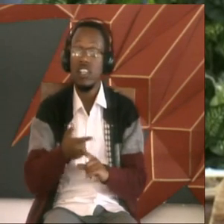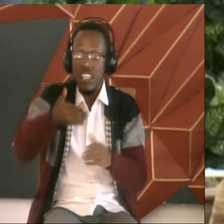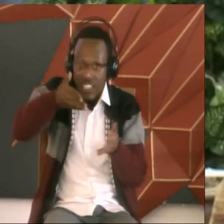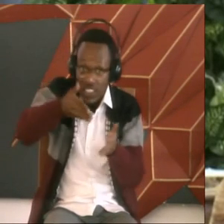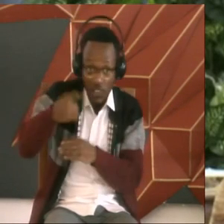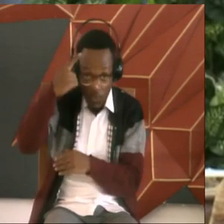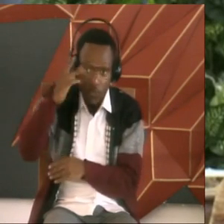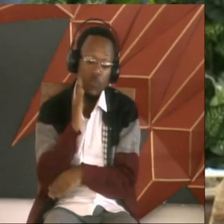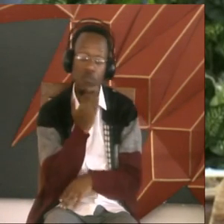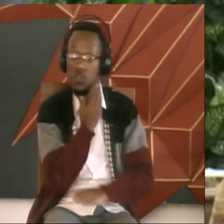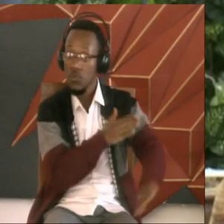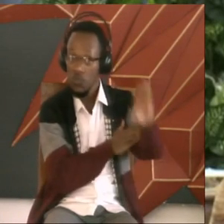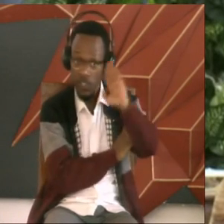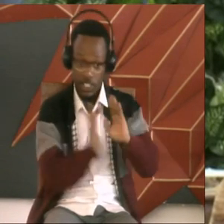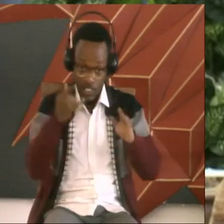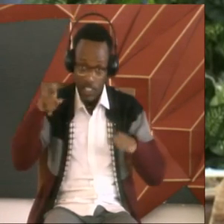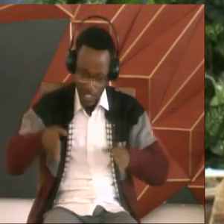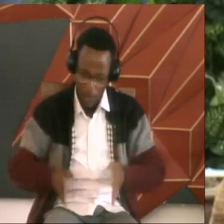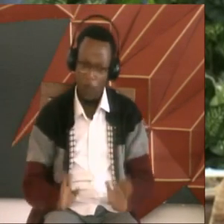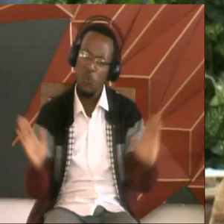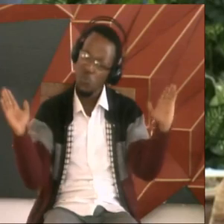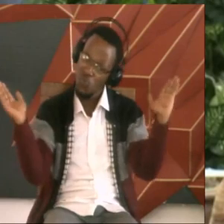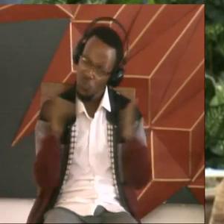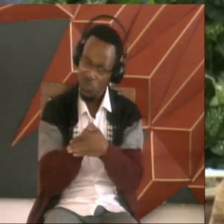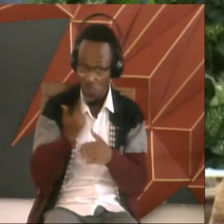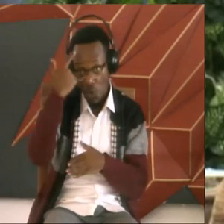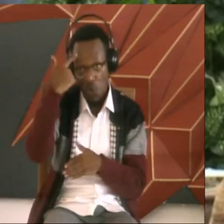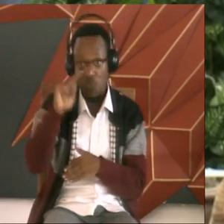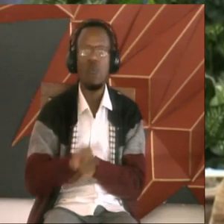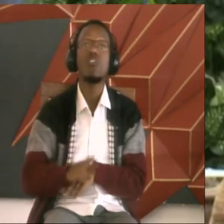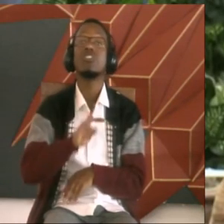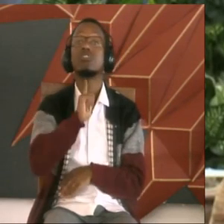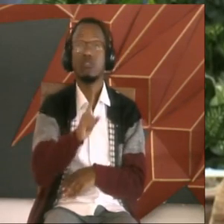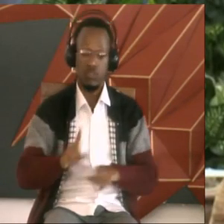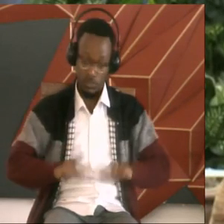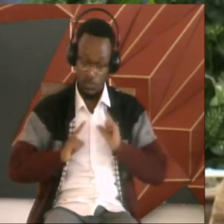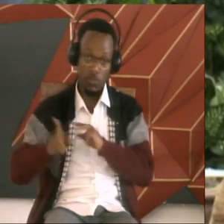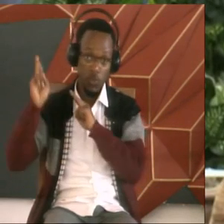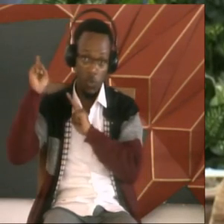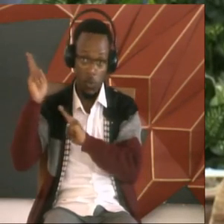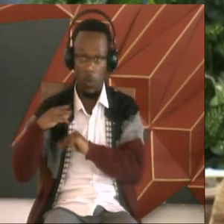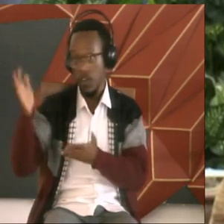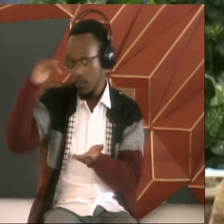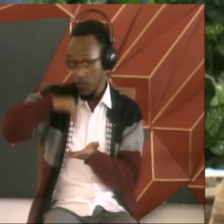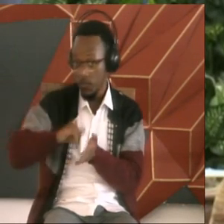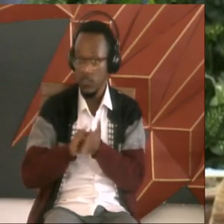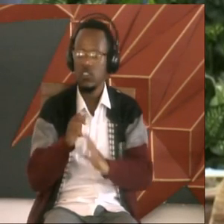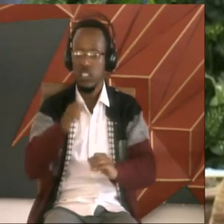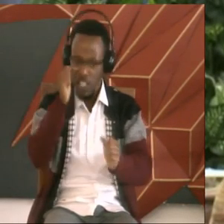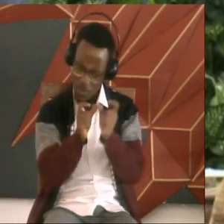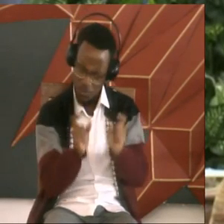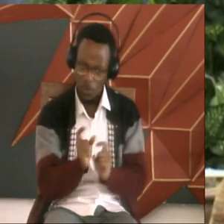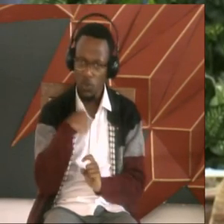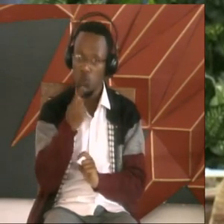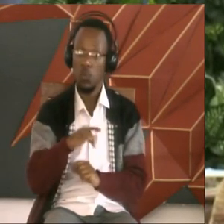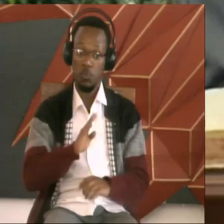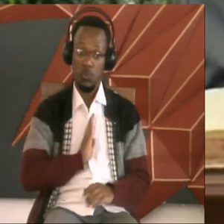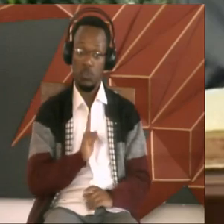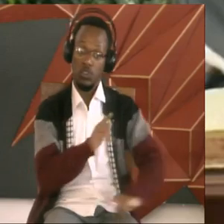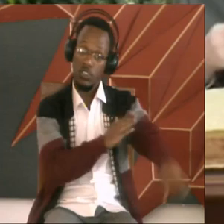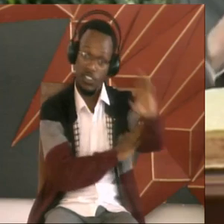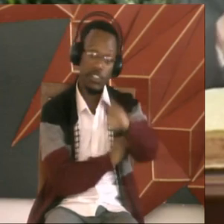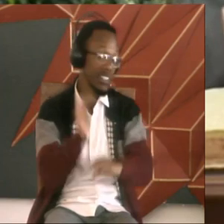bw'Imana aba yarabyawe bwa kabiri kubw'ibyiringiro bizima, kandi uw'Imana wese yumva